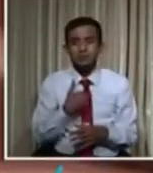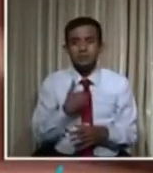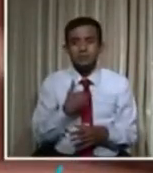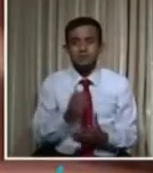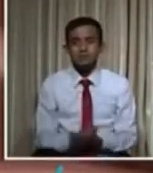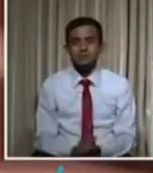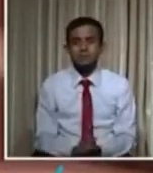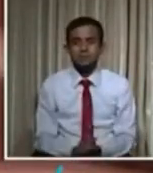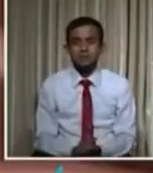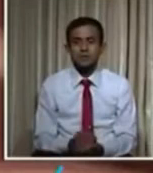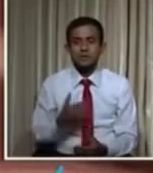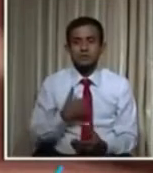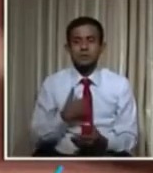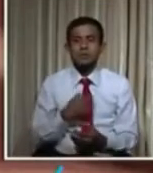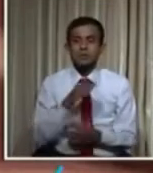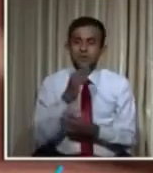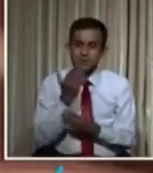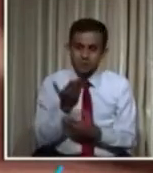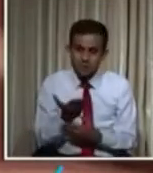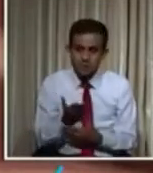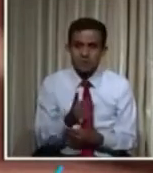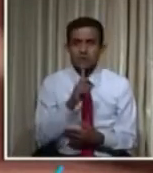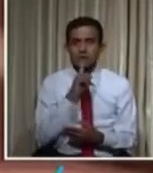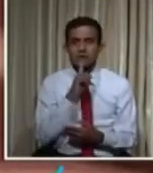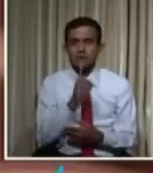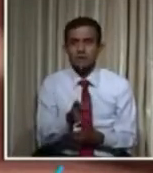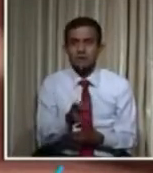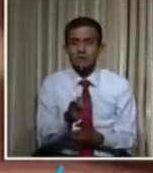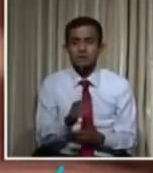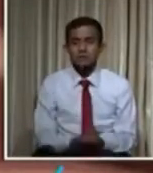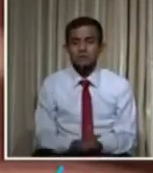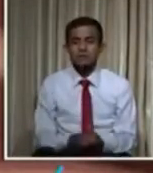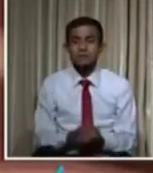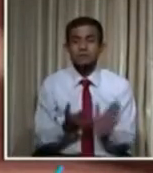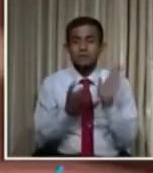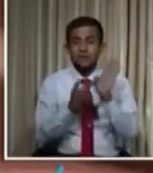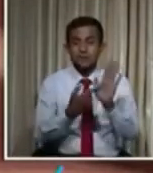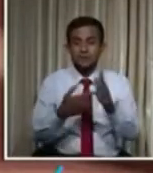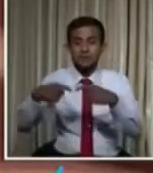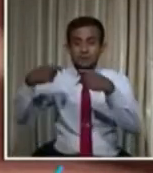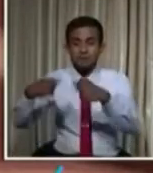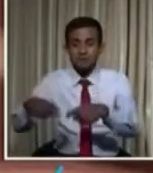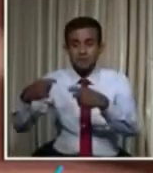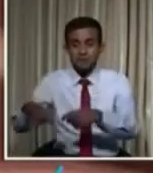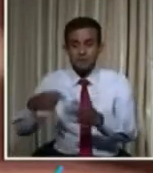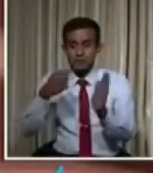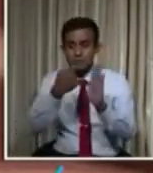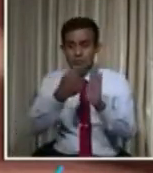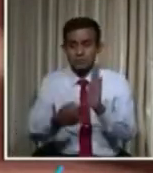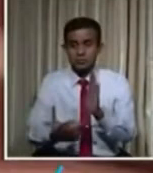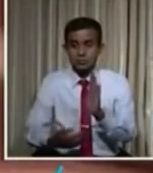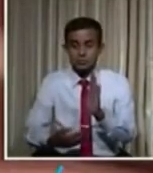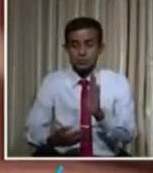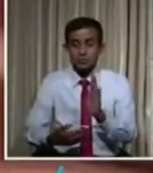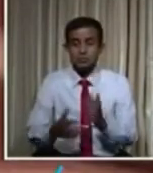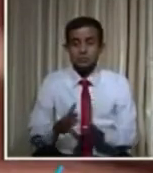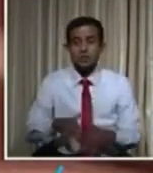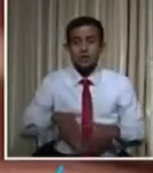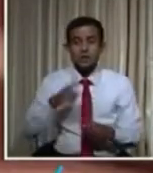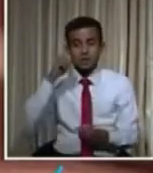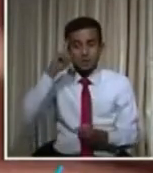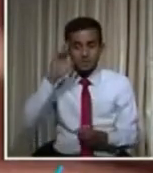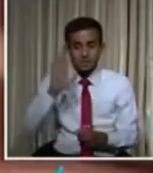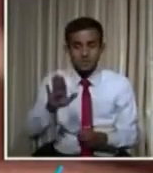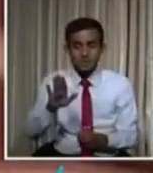නිසා මම බොහොම කාරුණිකව කියනවා මේ ඉදිරිපත් කරපු වැය තුල ප්‍රධාන වශයෙන්ම බලාපොරොත්තු